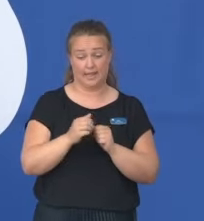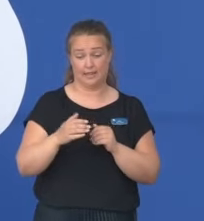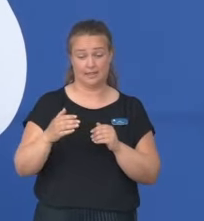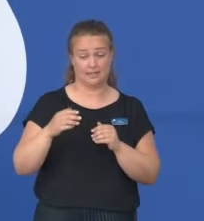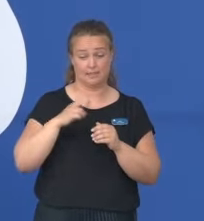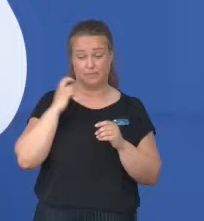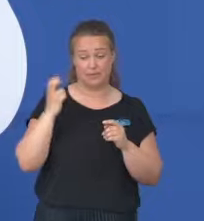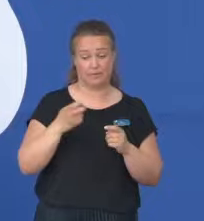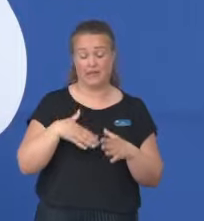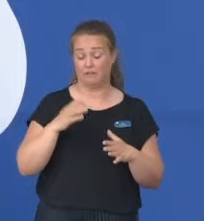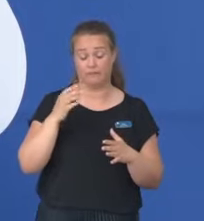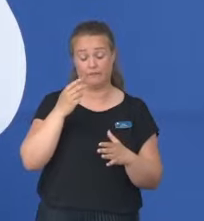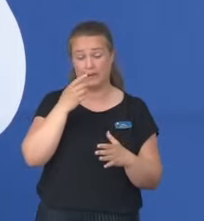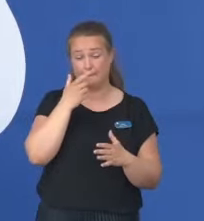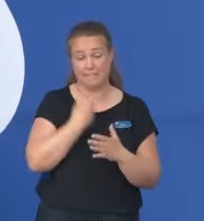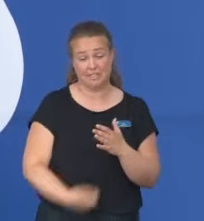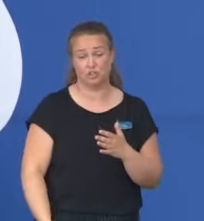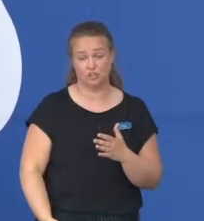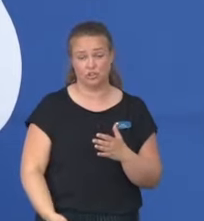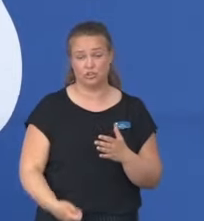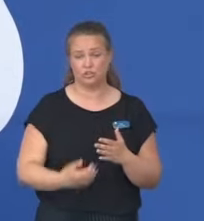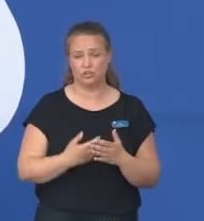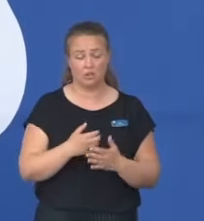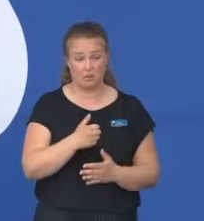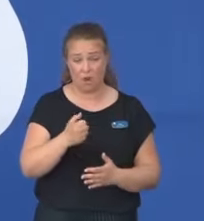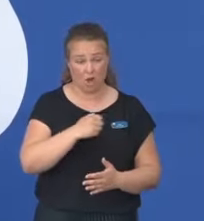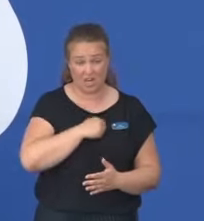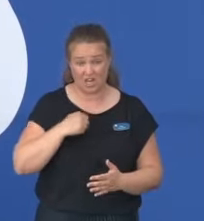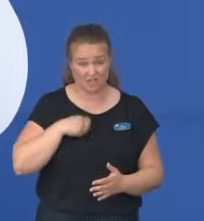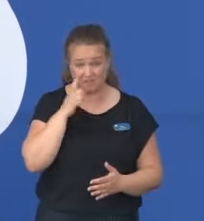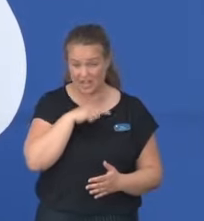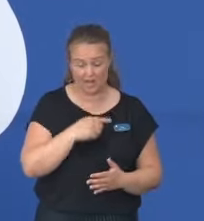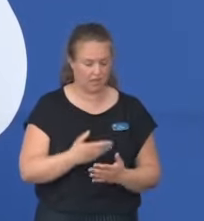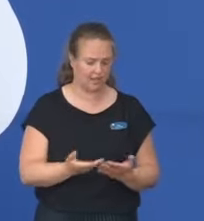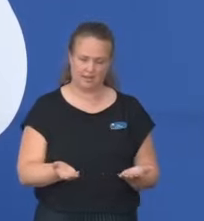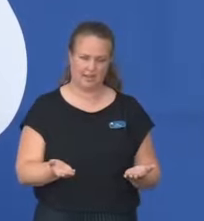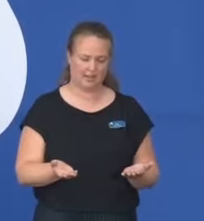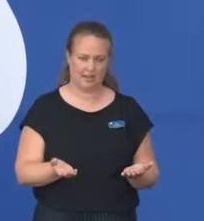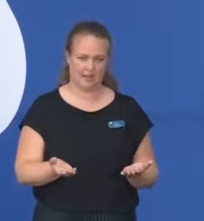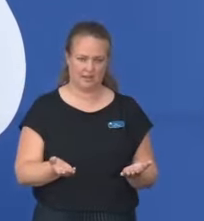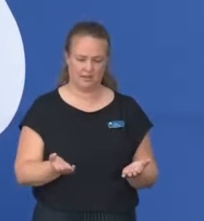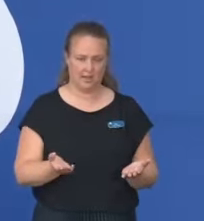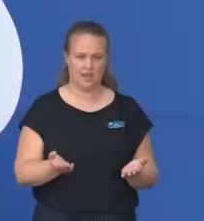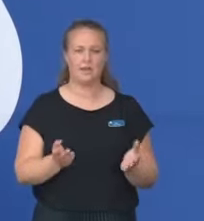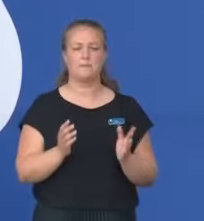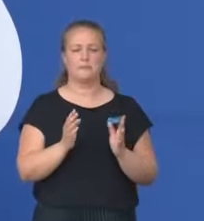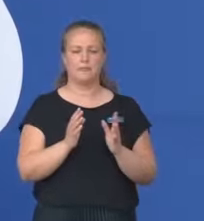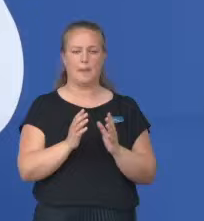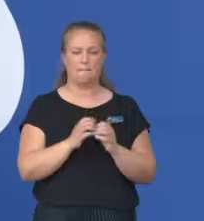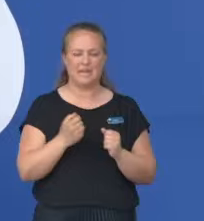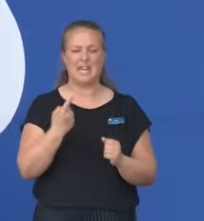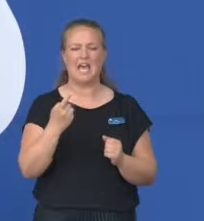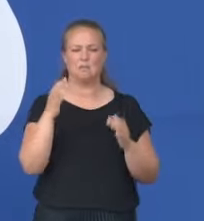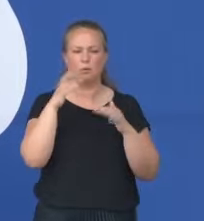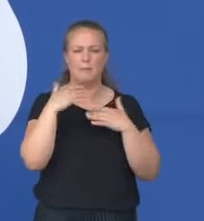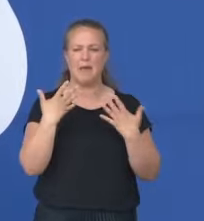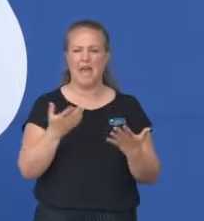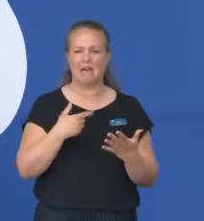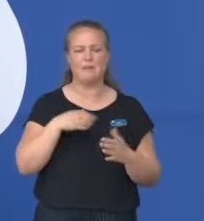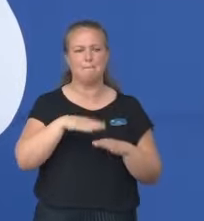inte, jag säger inte att det bara är regeringens fel att det är så. Men ett problem är att man mer pratar om att man ska sätta dit folk